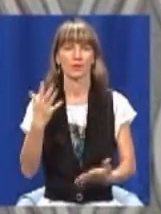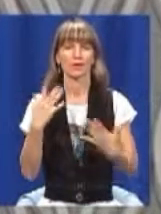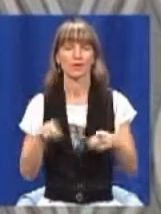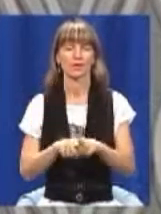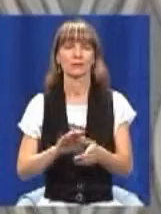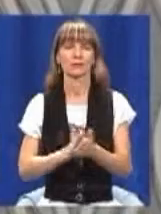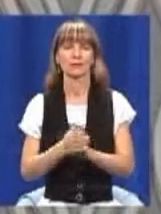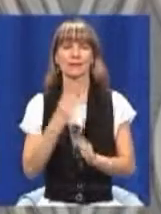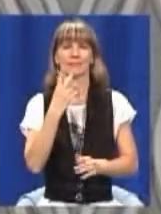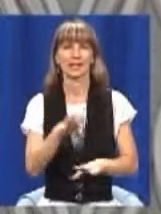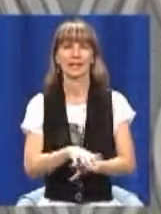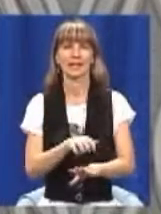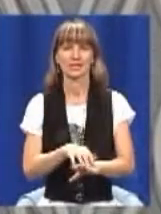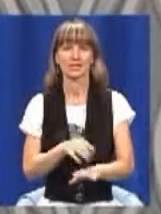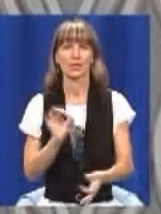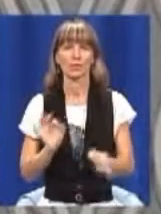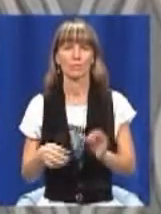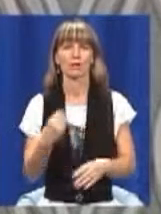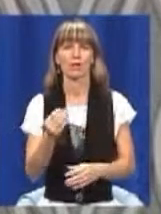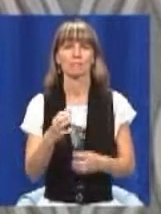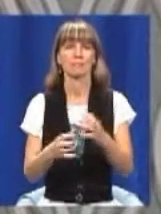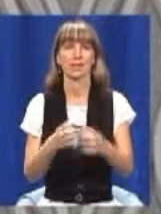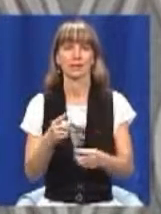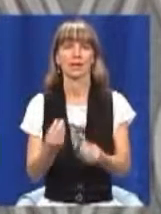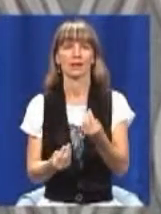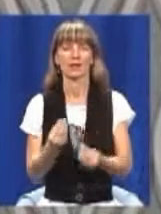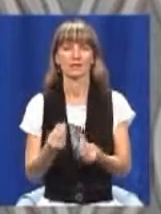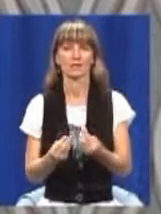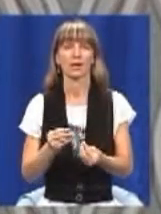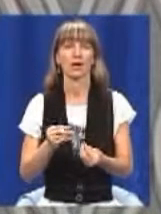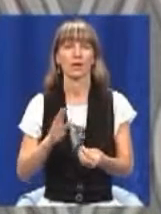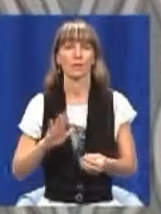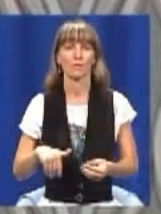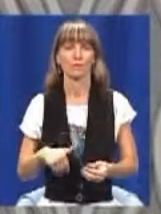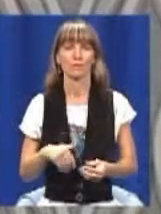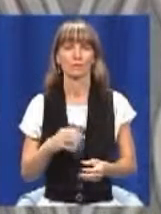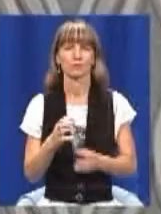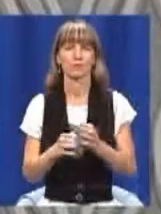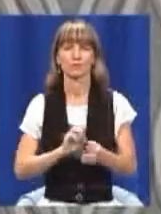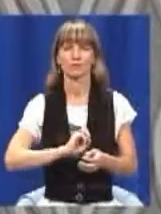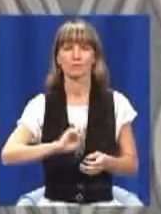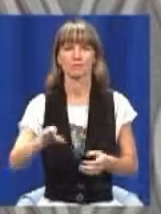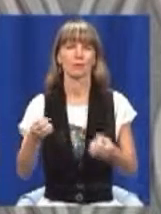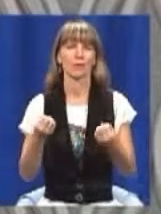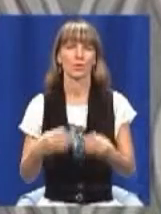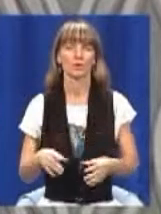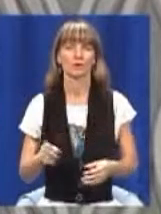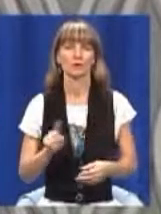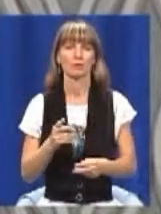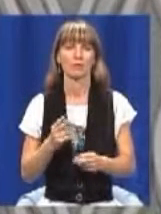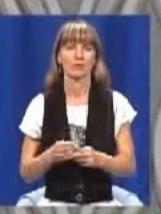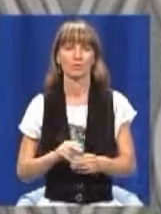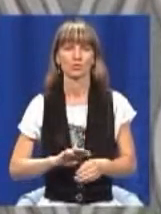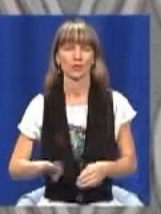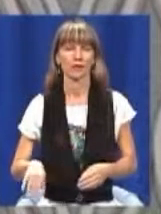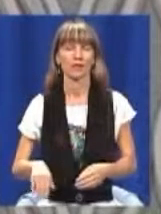ситуацію, начебто дивишся, кицька нормально, даєш їй м'ячик, вона грається з м'ячиком, потім ти м'ячик отак відкидуєш просто для того, аби він там десь